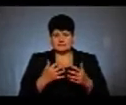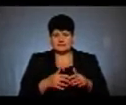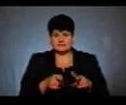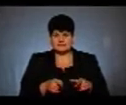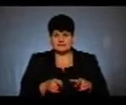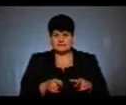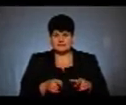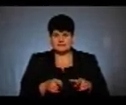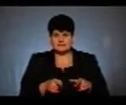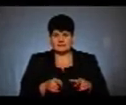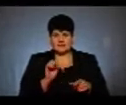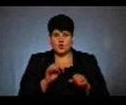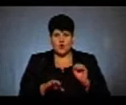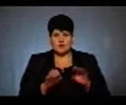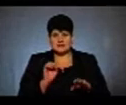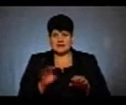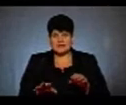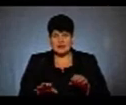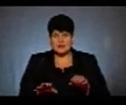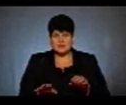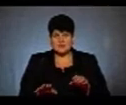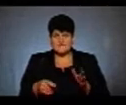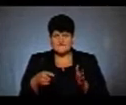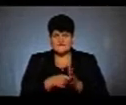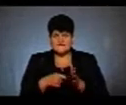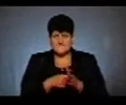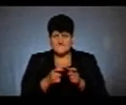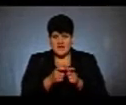Вона розкидає вакцину на